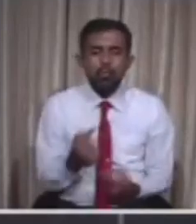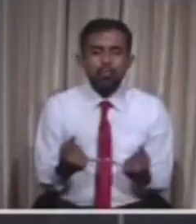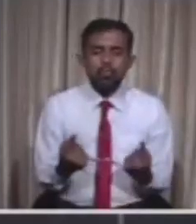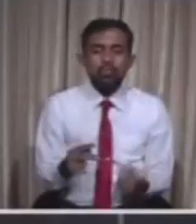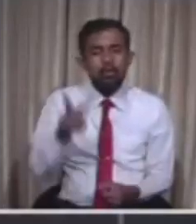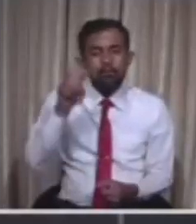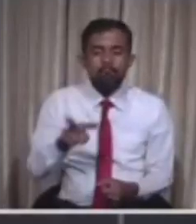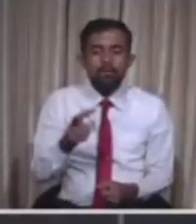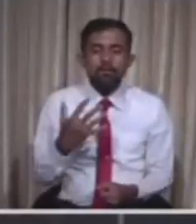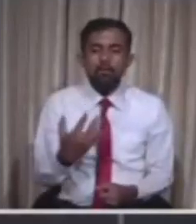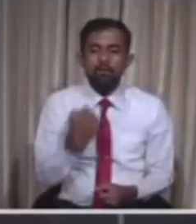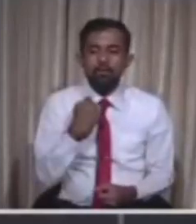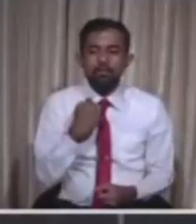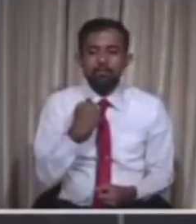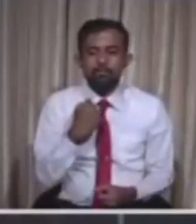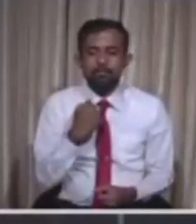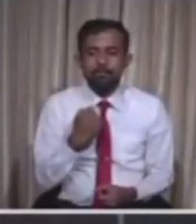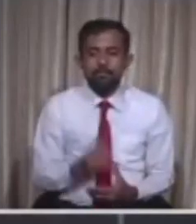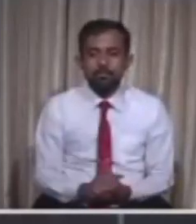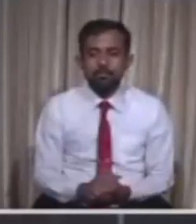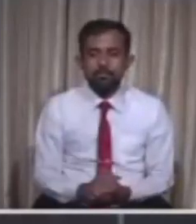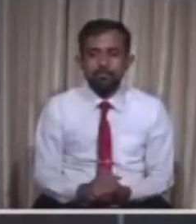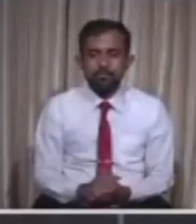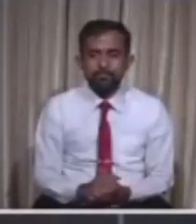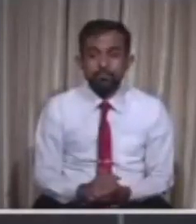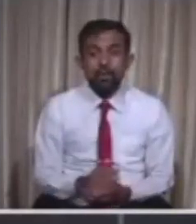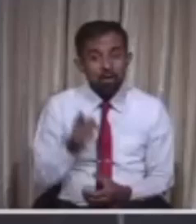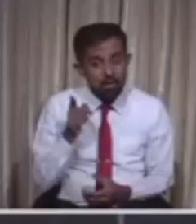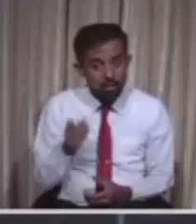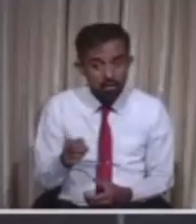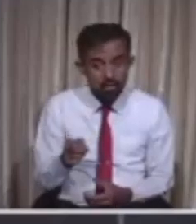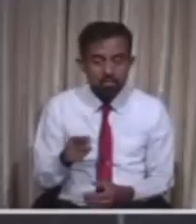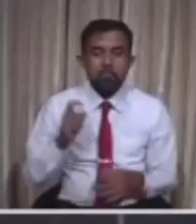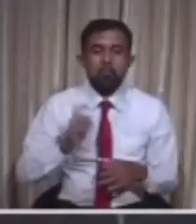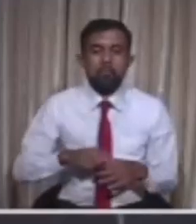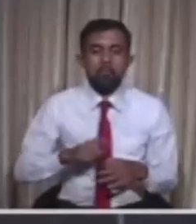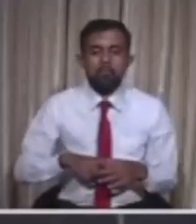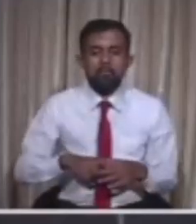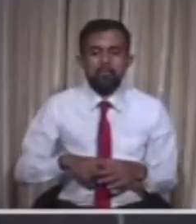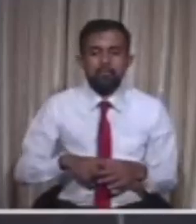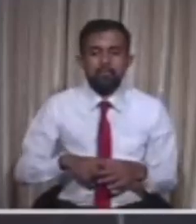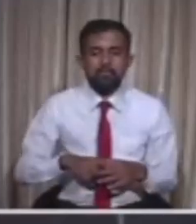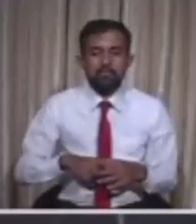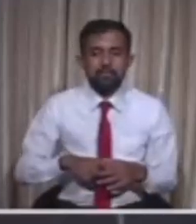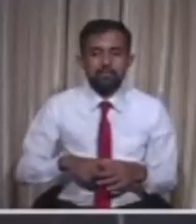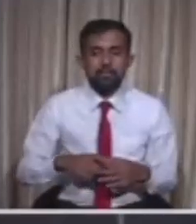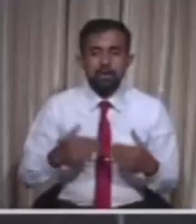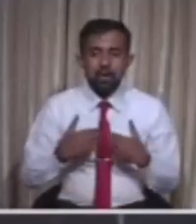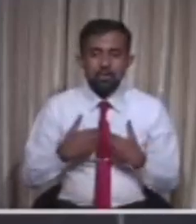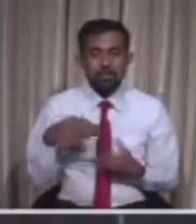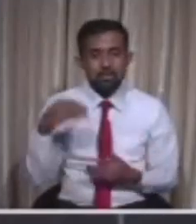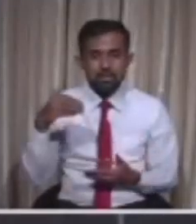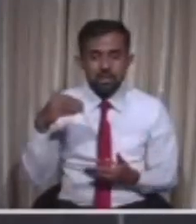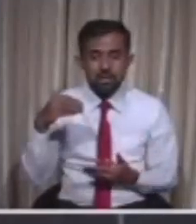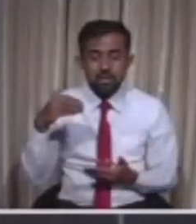විශ්වාසය දිනා ගන්න? හරි. ඒක තමයි තියෙන ප්‍රශ්නය. දැන් අපිට ණය